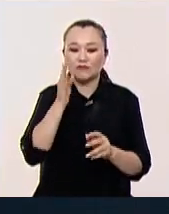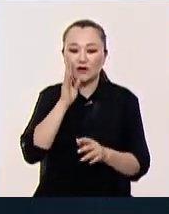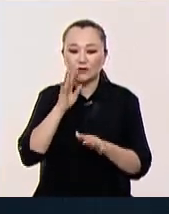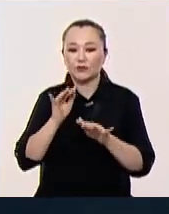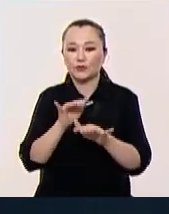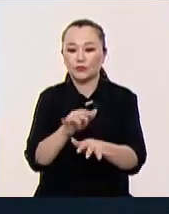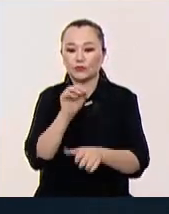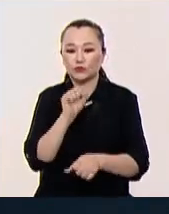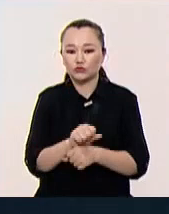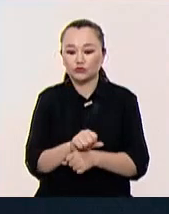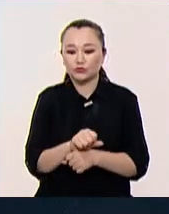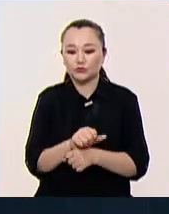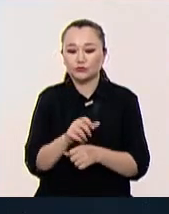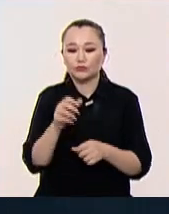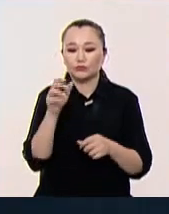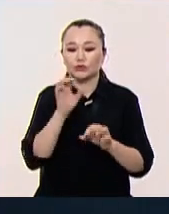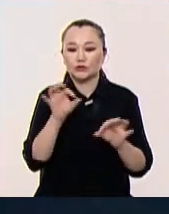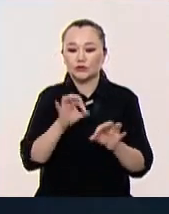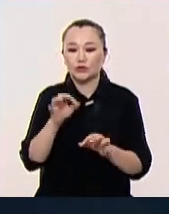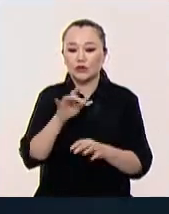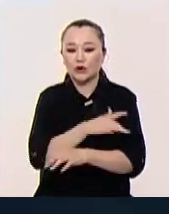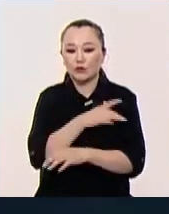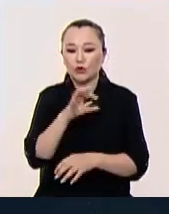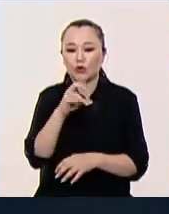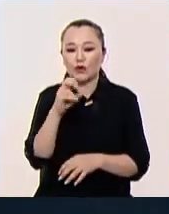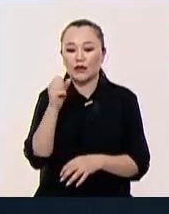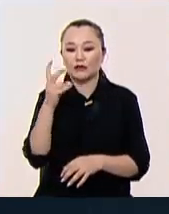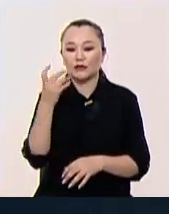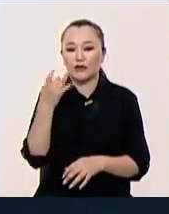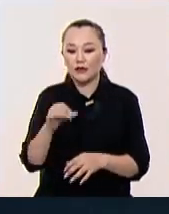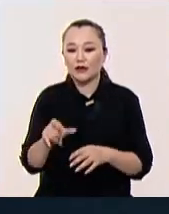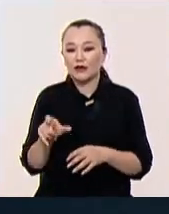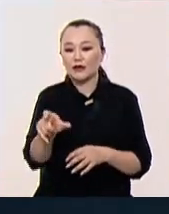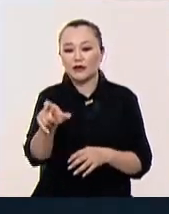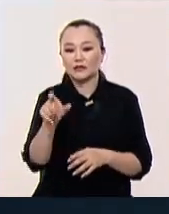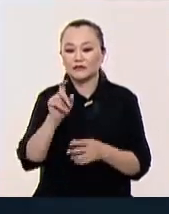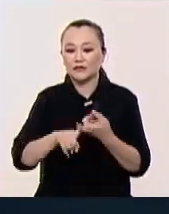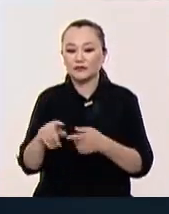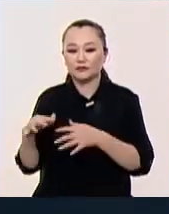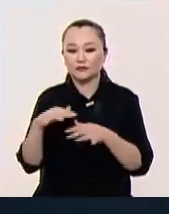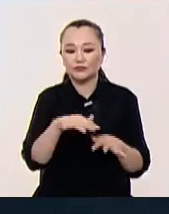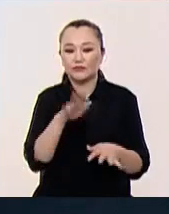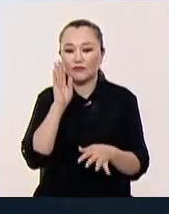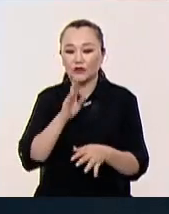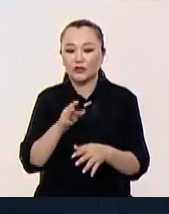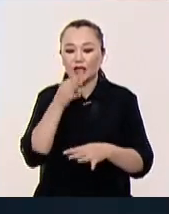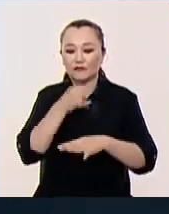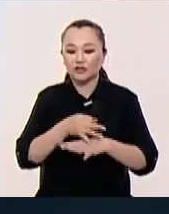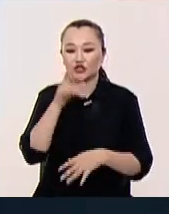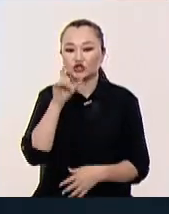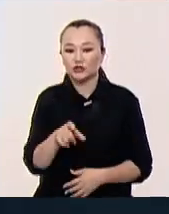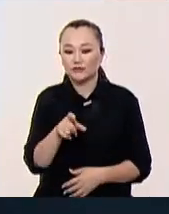мүлдем тоқтат деп отыр. Не, сөздерінше коммуна Оранғай арығынан егістіктерге жіберілетін суды бөлуге жауапты